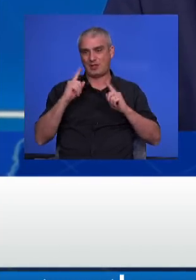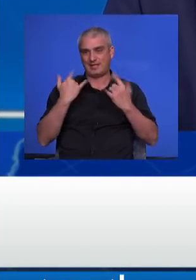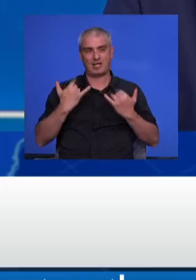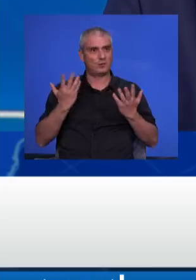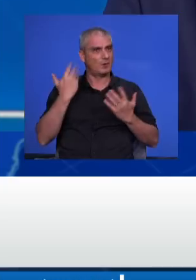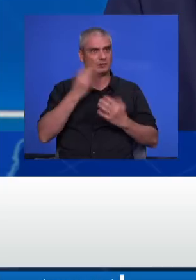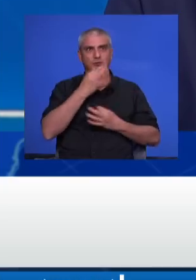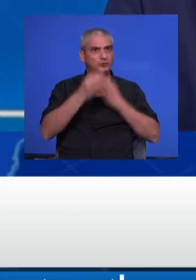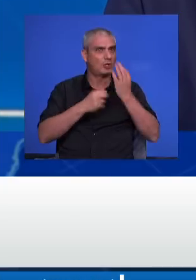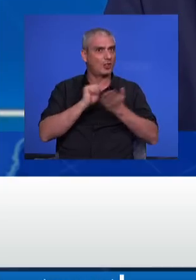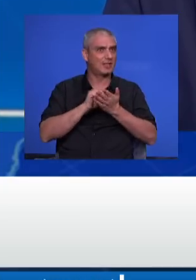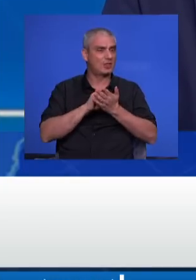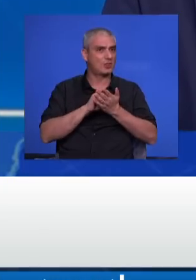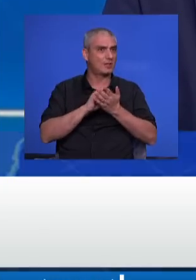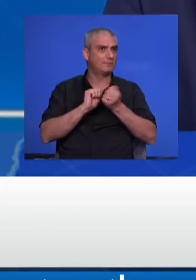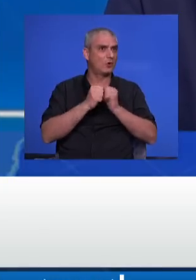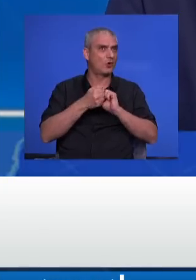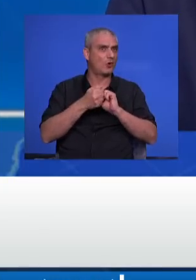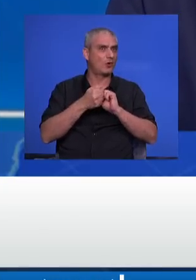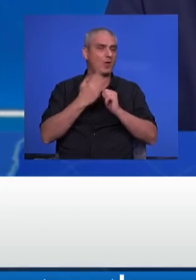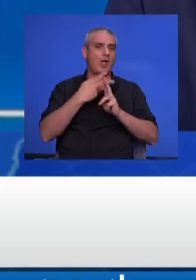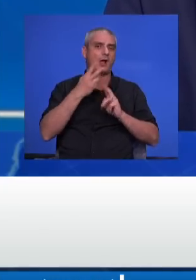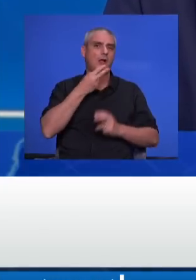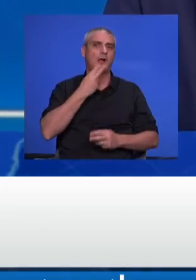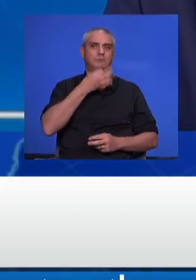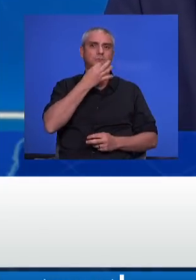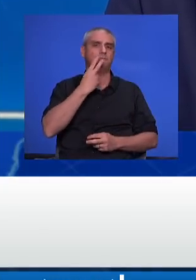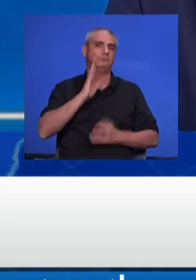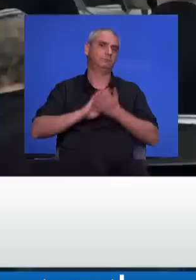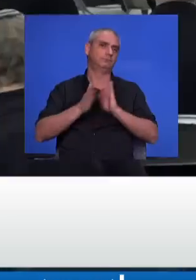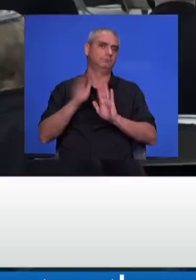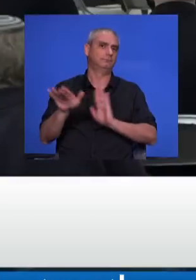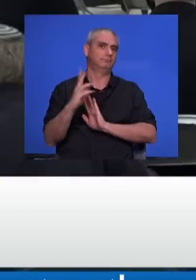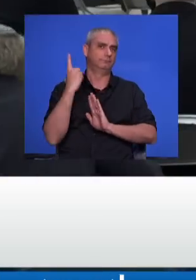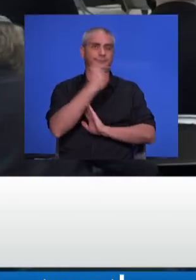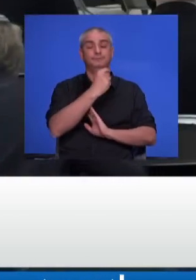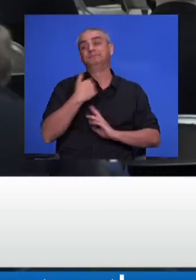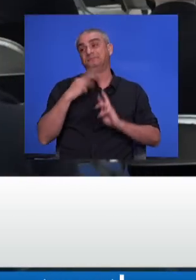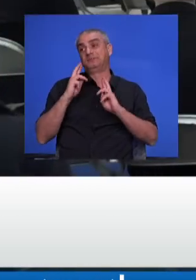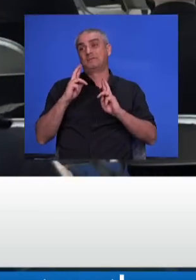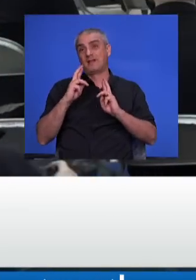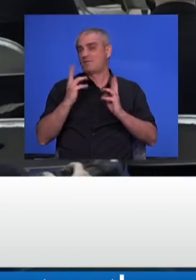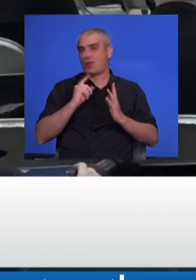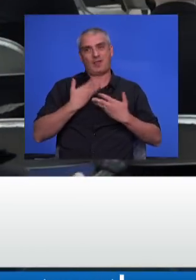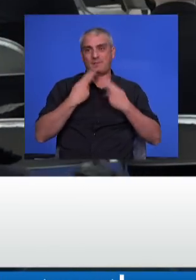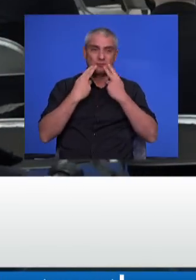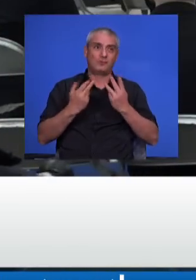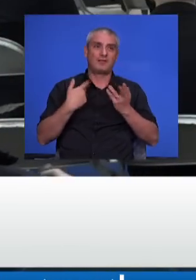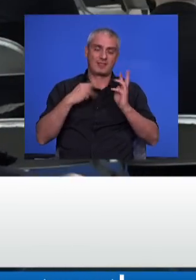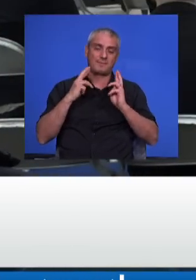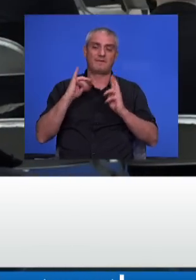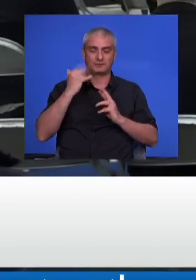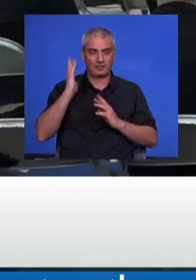שאלות עיתונאים כן, אחר הדברים או הצהרות בלבד? אנחנו מקווים, עדיין לא קיבלנו תשובה, אז אנחנו מקווים שיהיו